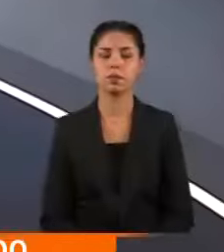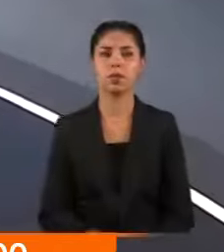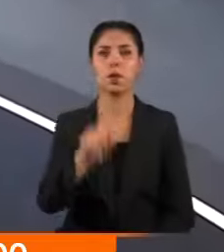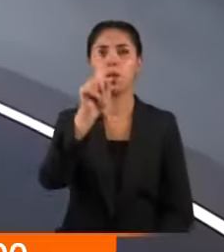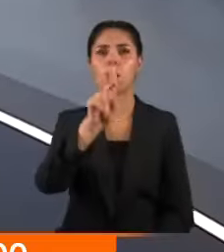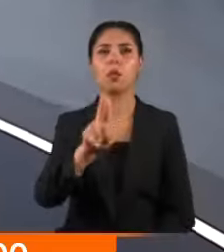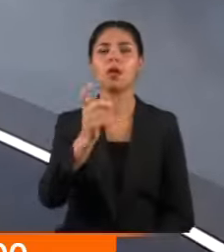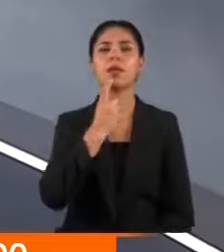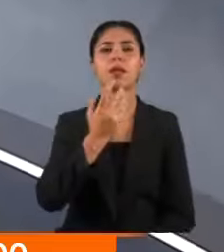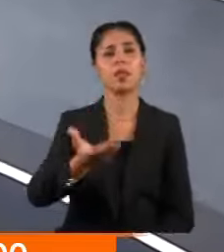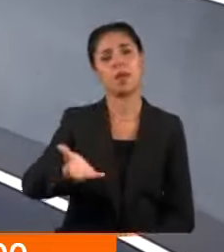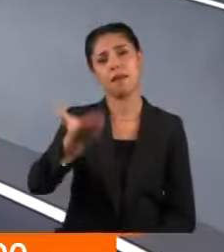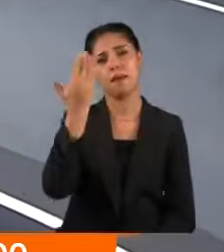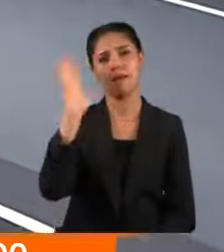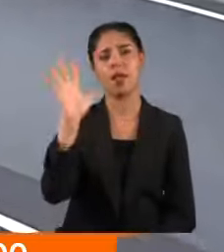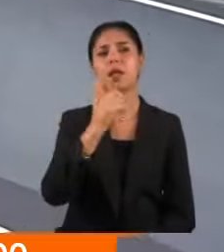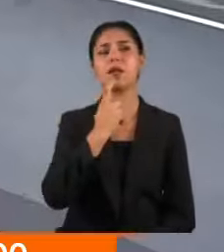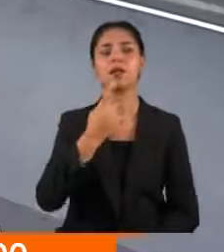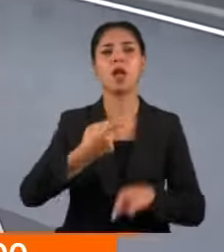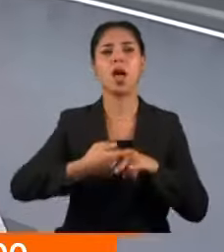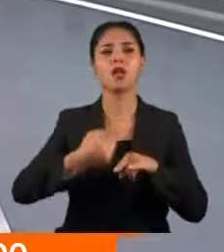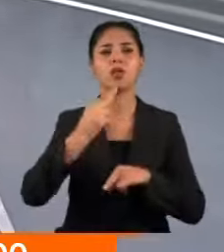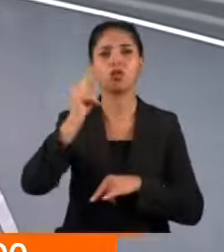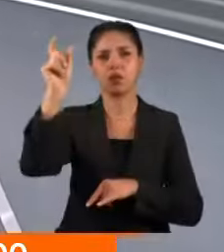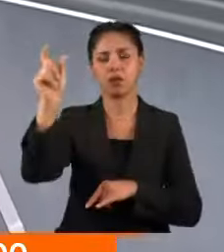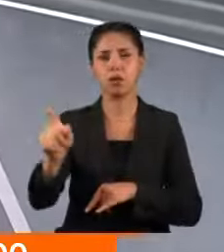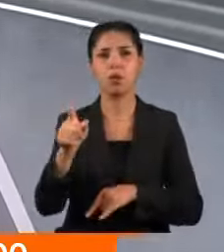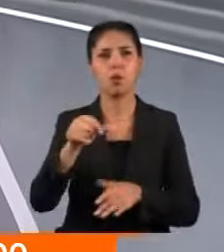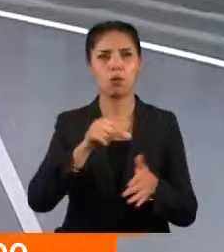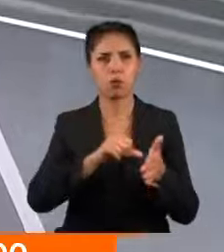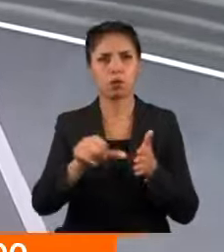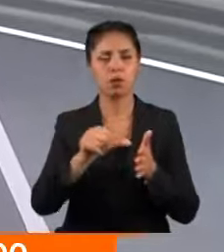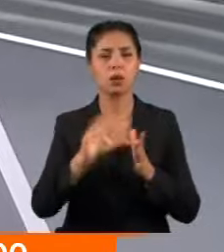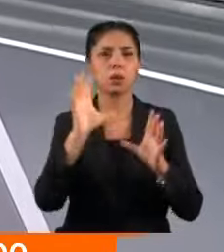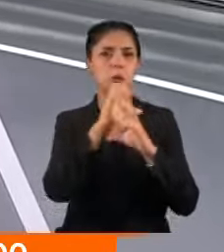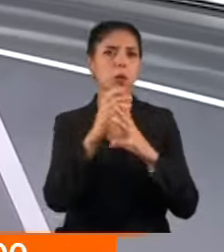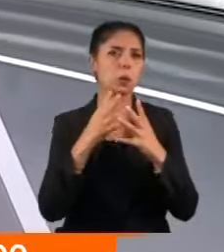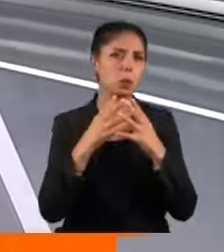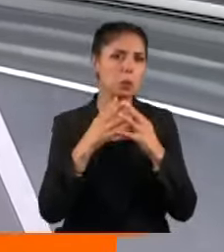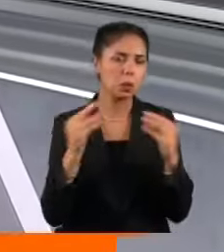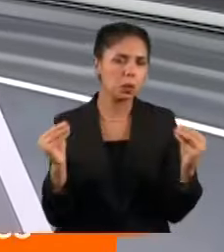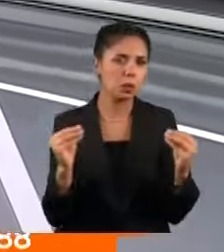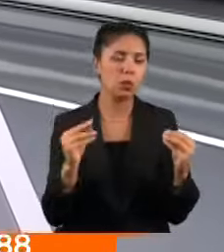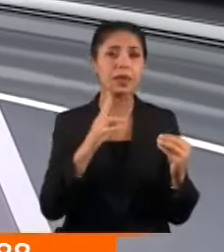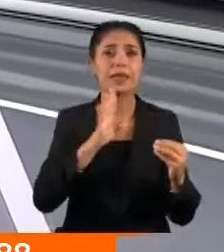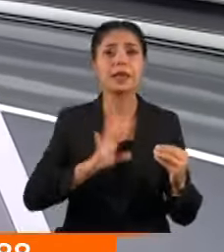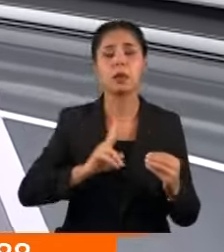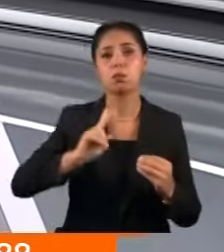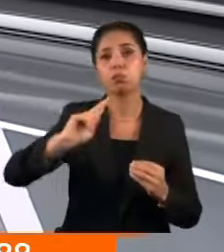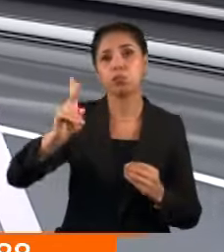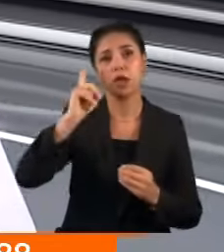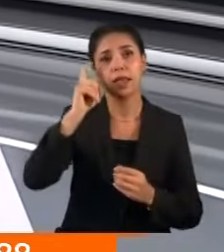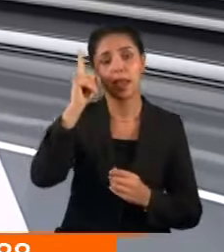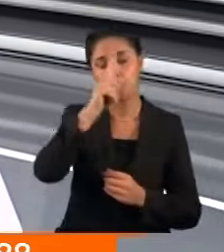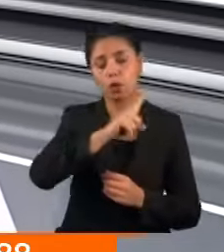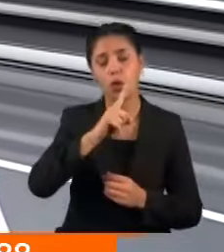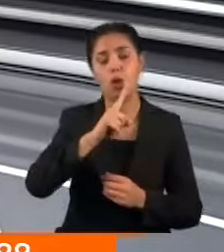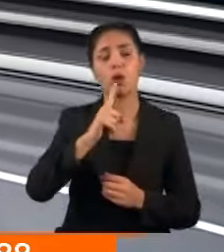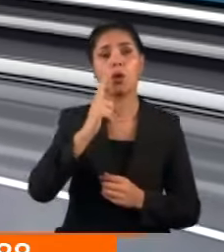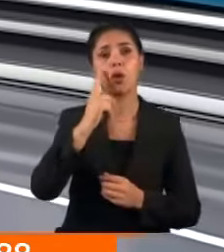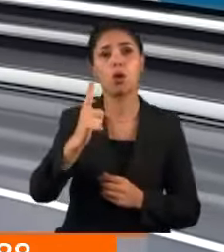Bundan 17 yıl önceydi. 50 yaşındaki Hatice Musaoğlu o tarihlerde esrarengiz bir şekilde ortadan kayboldu. Kızlarının iddiasına göre